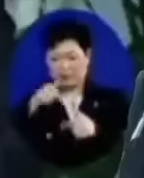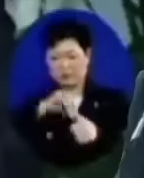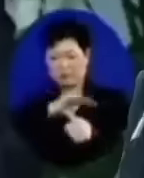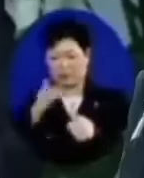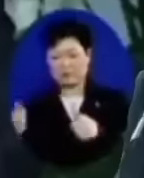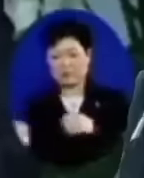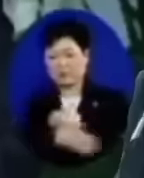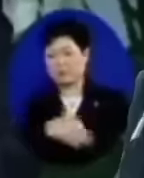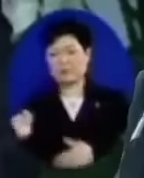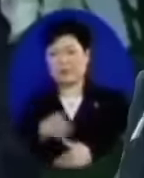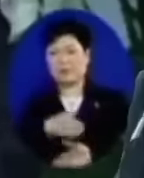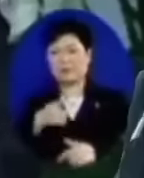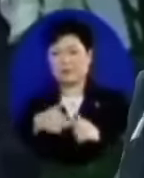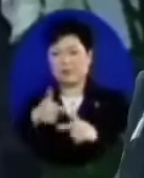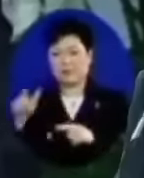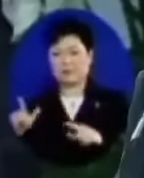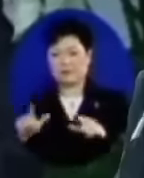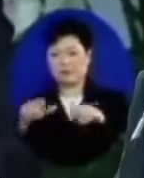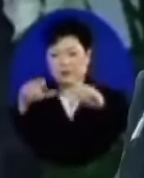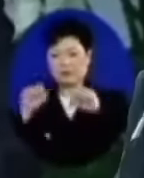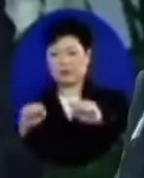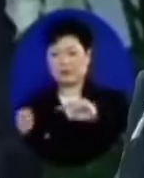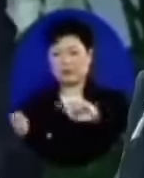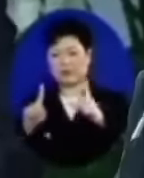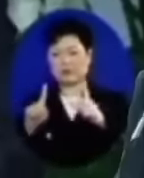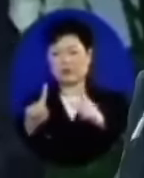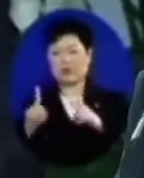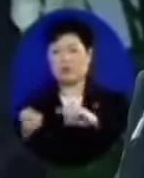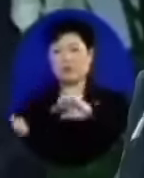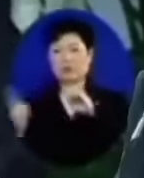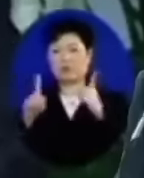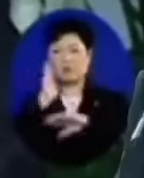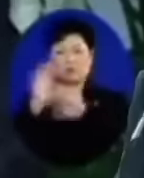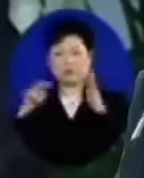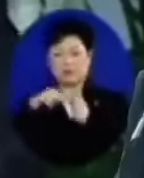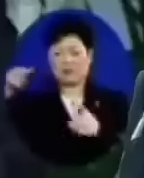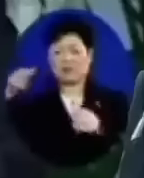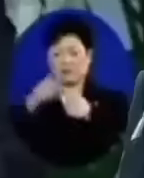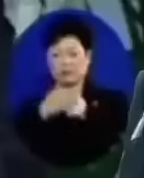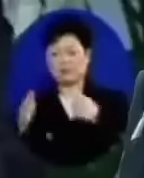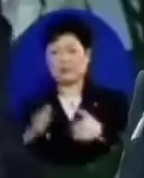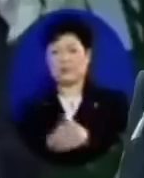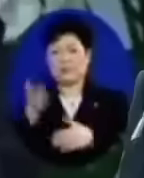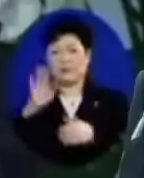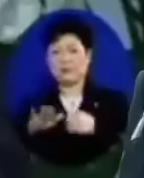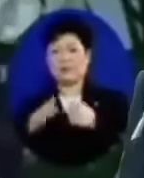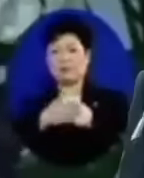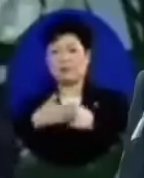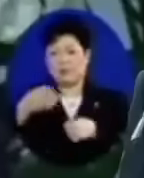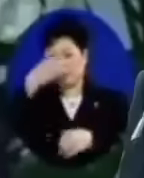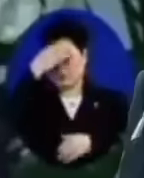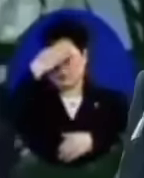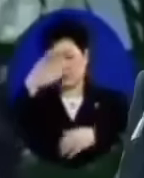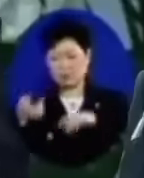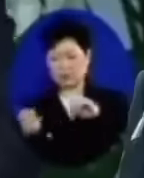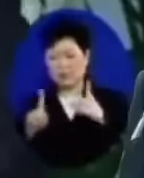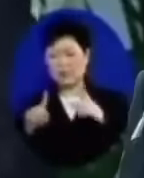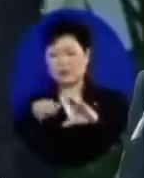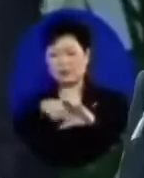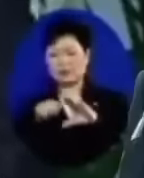없습니다. 주님은 살아서 일어나시고 부활 승천하셨기 때문인 것입니다. 그러므로 기독교는 부활의